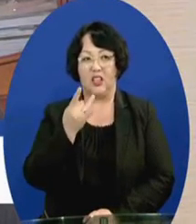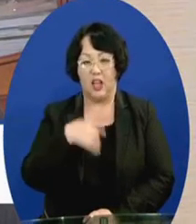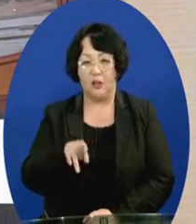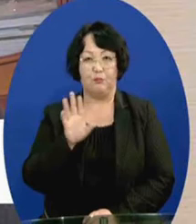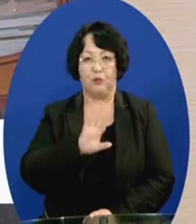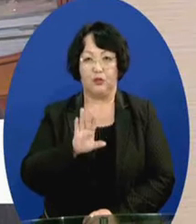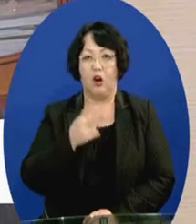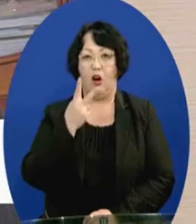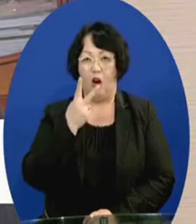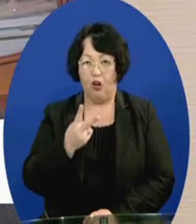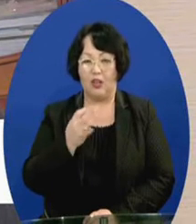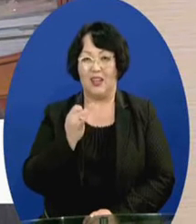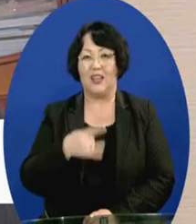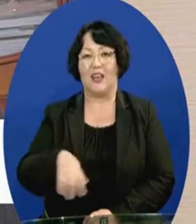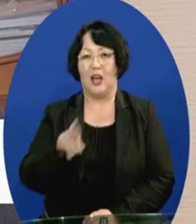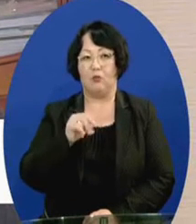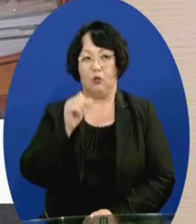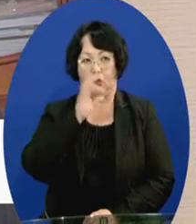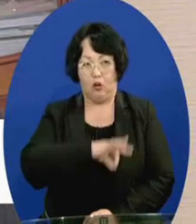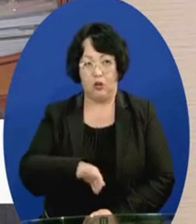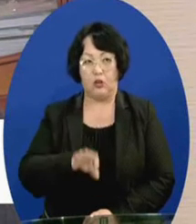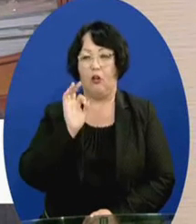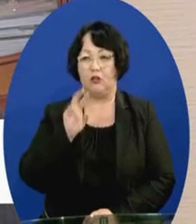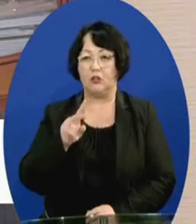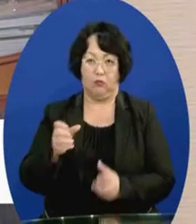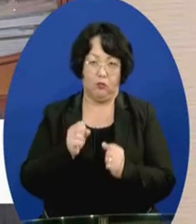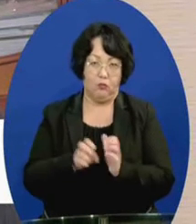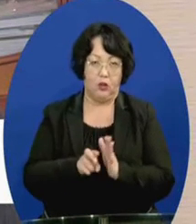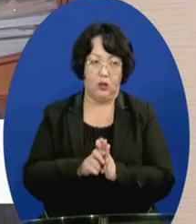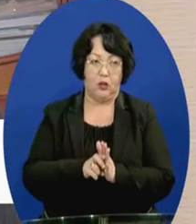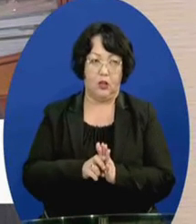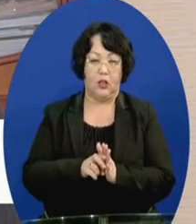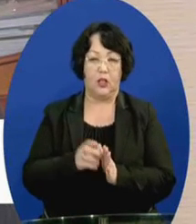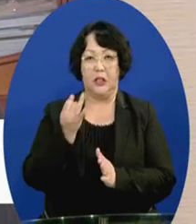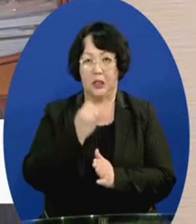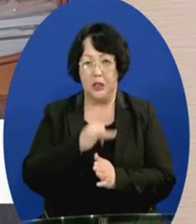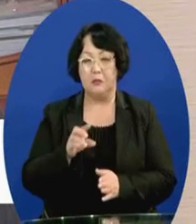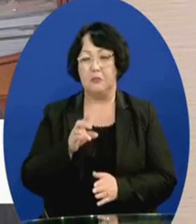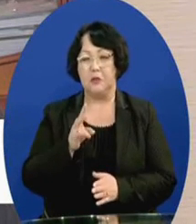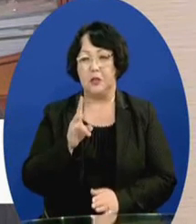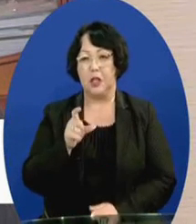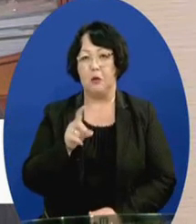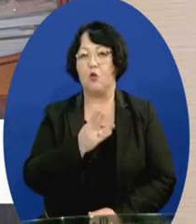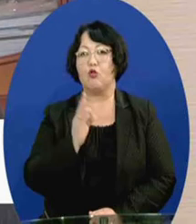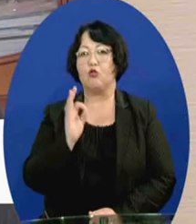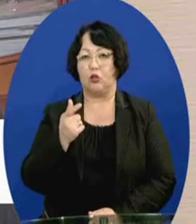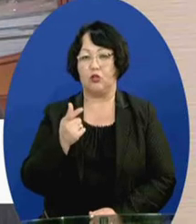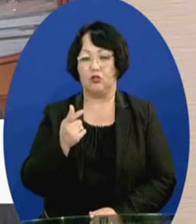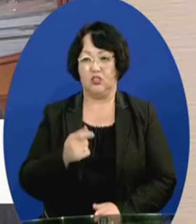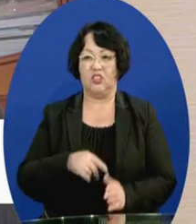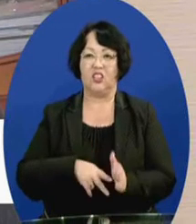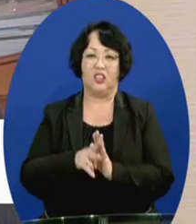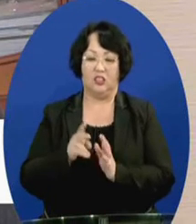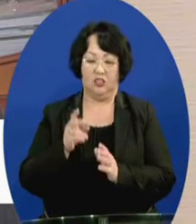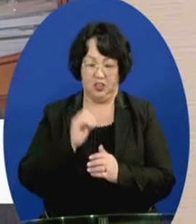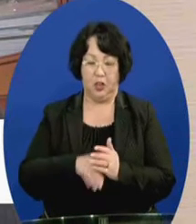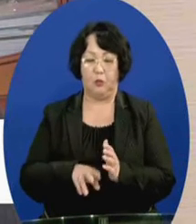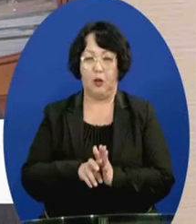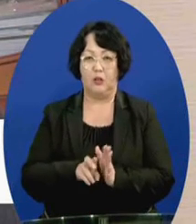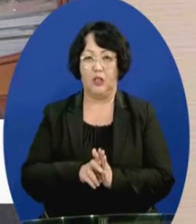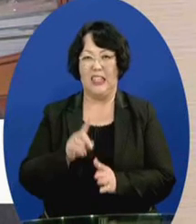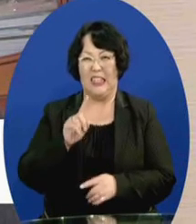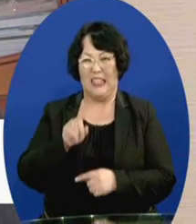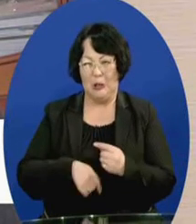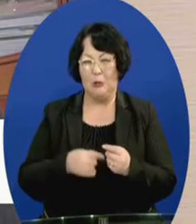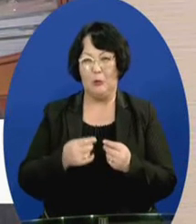төгрөг олох боломжтой. Энэ салбараас нэмэр хэмжээний нэмэр төгрөг боломжтой ма гэсэн судалгаа бол байдаг. Илүү гүн боловсруулалт